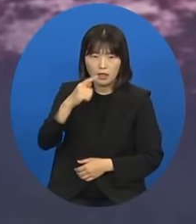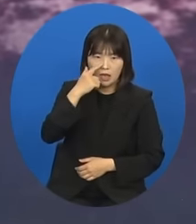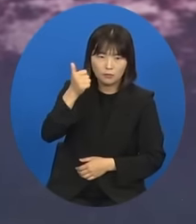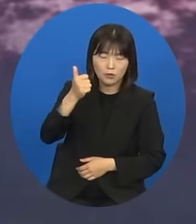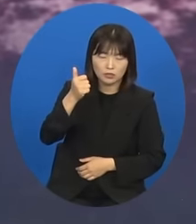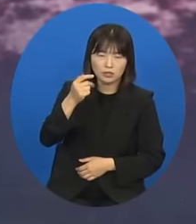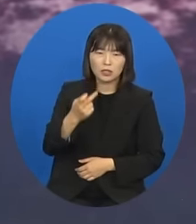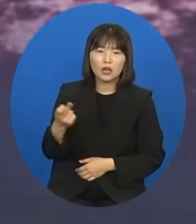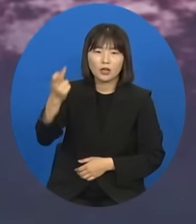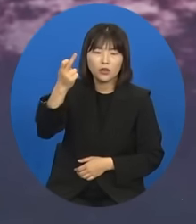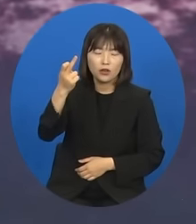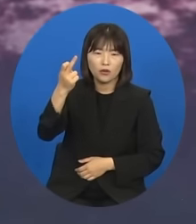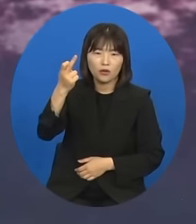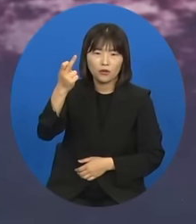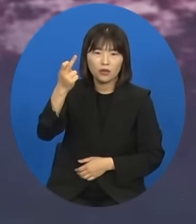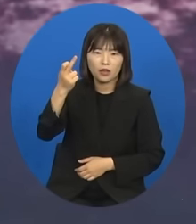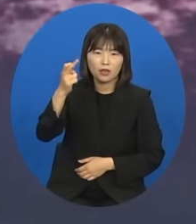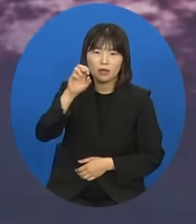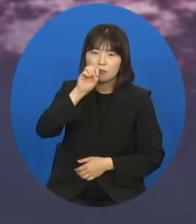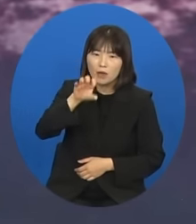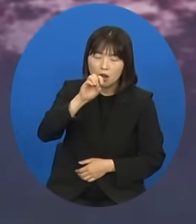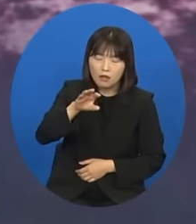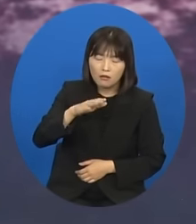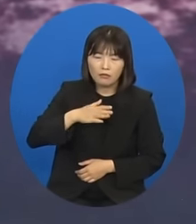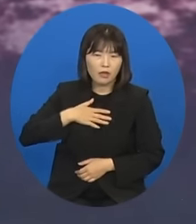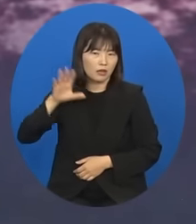내에게 말씀하시는 것을